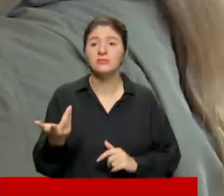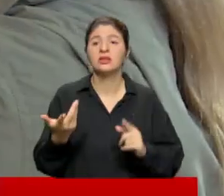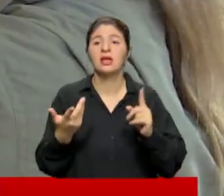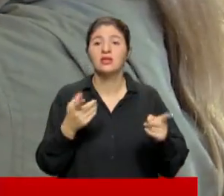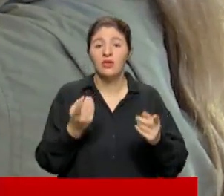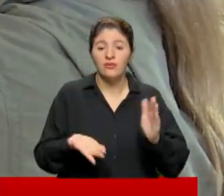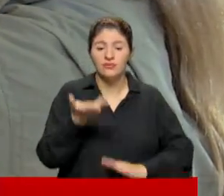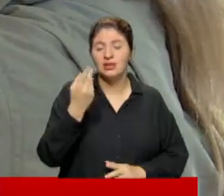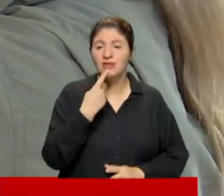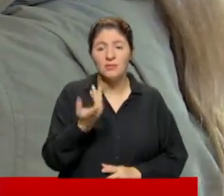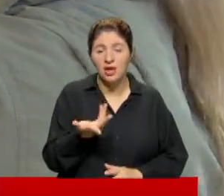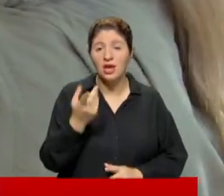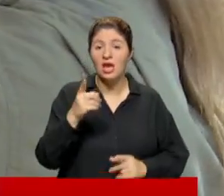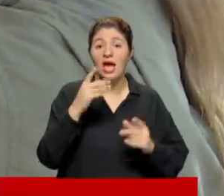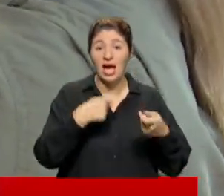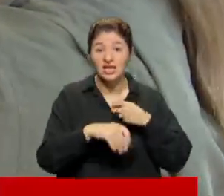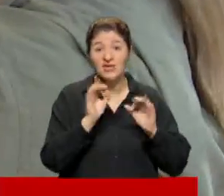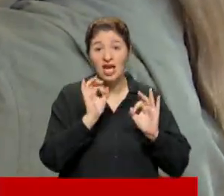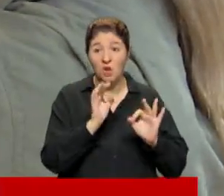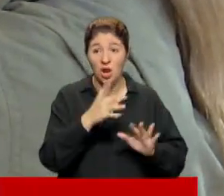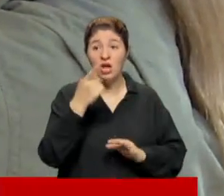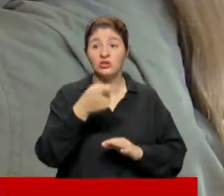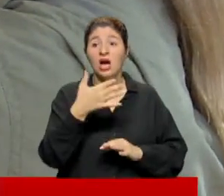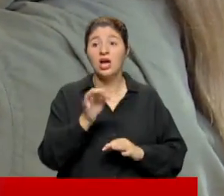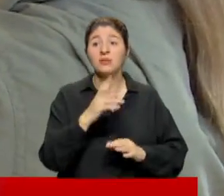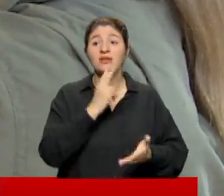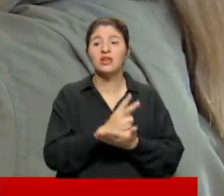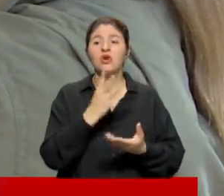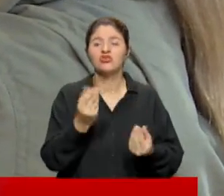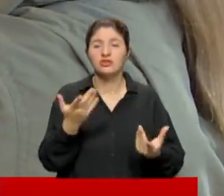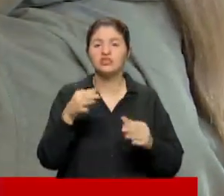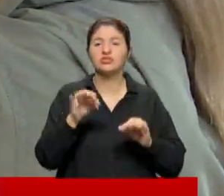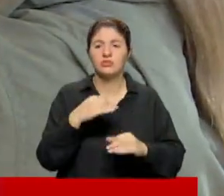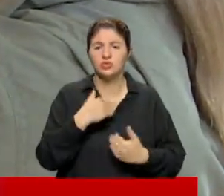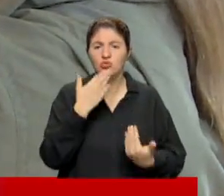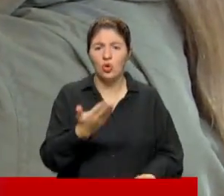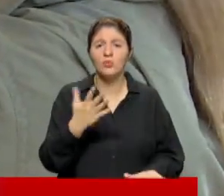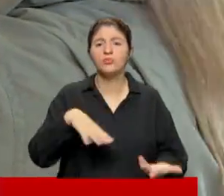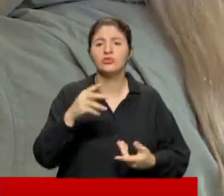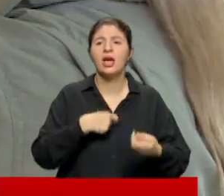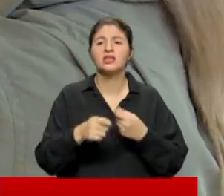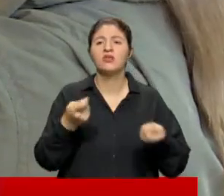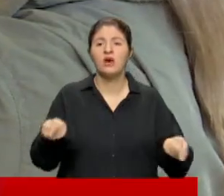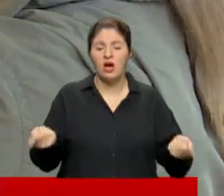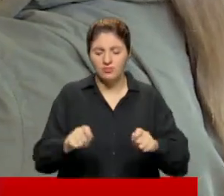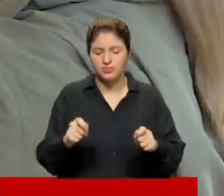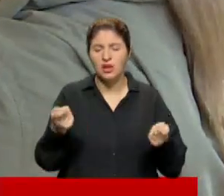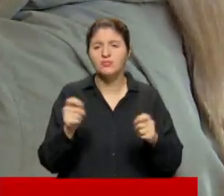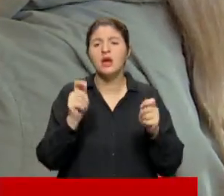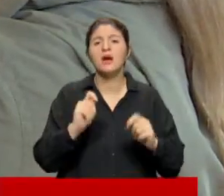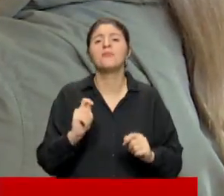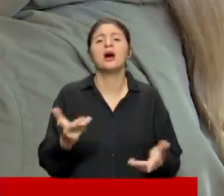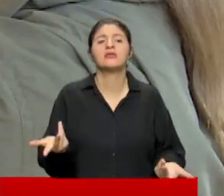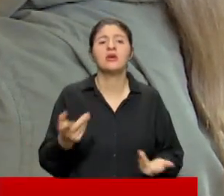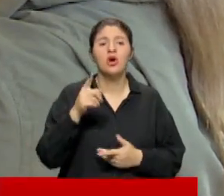yani esnaf şayet bu şekilde % 60 kesinlikle olacaksa Zaten şimdiden söylüyorum Bütün esnaf dükkanının kepengini kapatır öyle